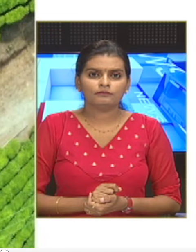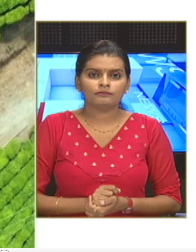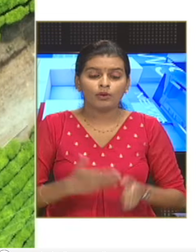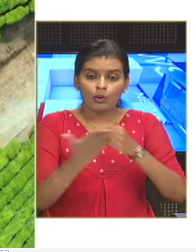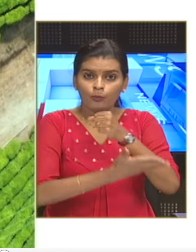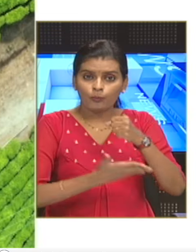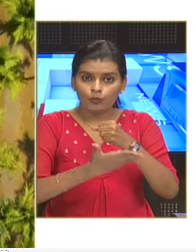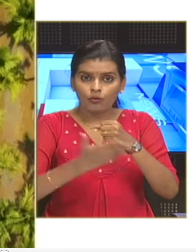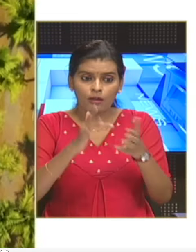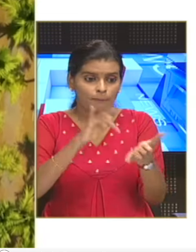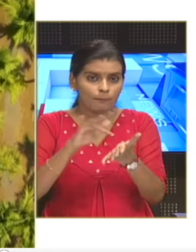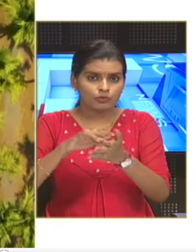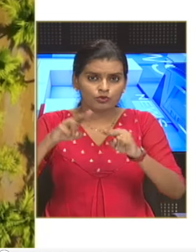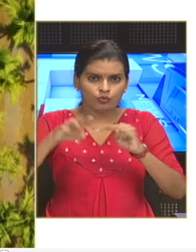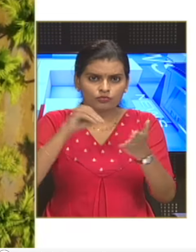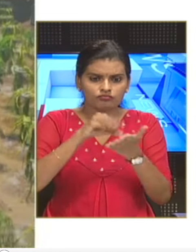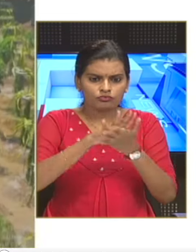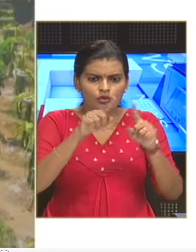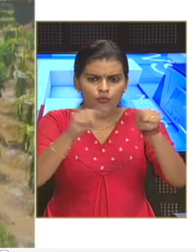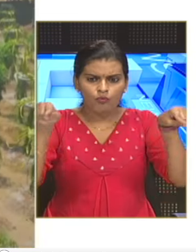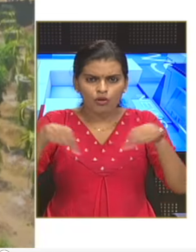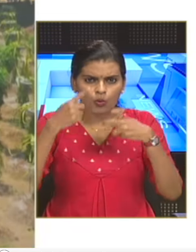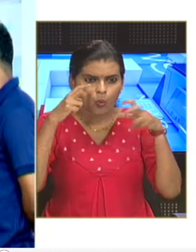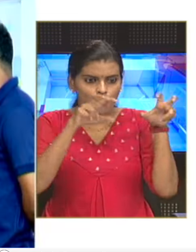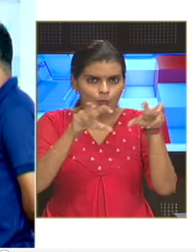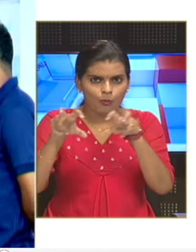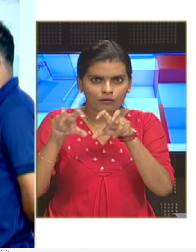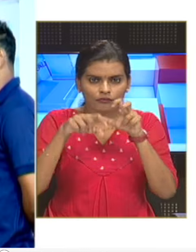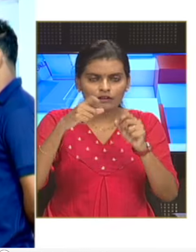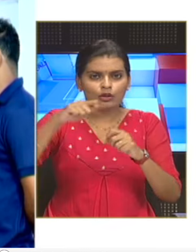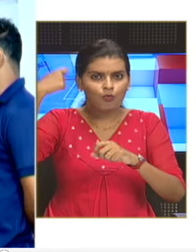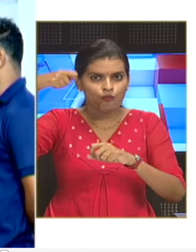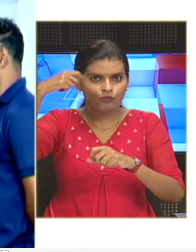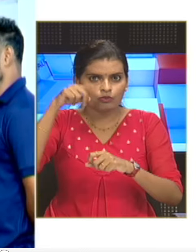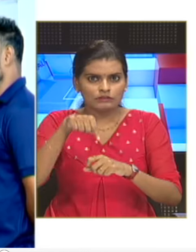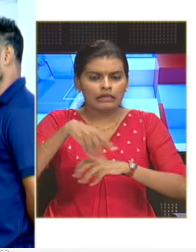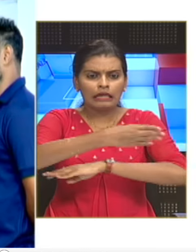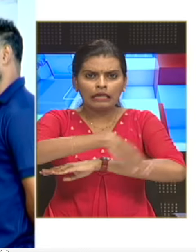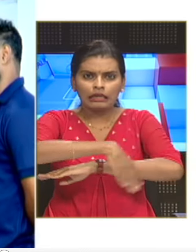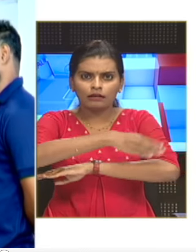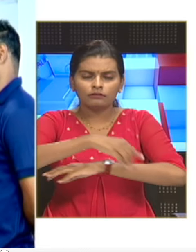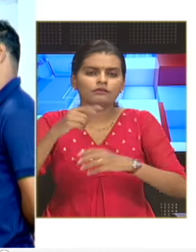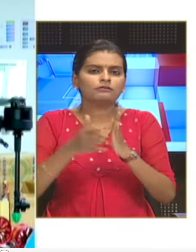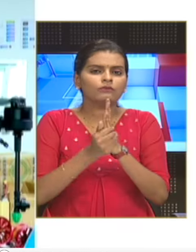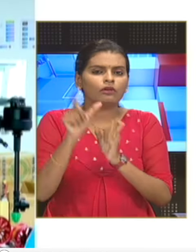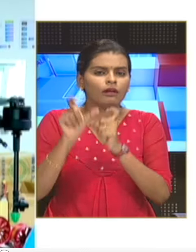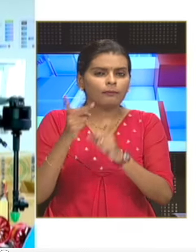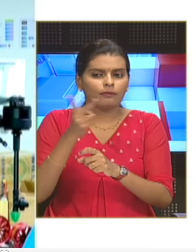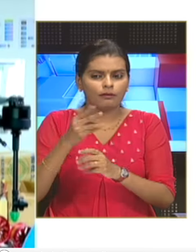കൃഷിയിടങ്ങളിൽ വളപ്രയോഗത്തിനും വിളനിരീക്ഷണത്തിനുമുള്ള ഡ്രോണുകളായിരുന്നു ഉൽപ്പന്നം. ചേർത്തല സ്വദേശികളായ 2 എഞ്ചിനീയറിംഗ് ബിരുദധാരികൾ ചേർന്ന്